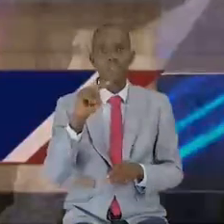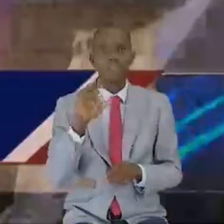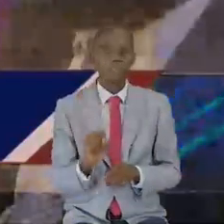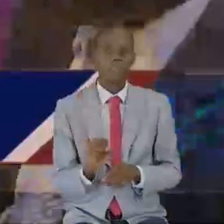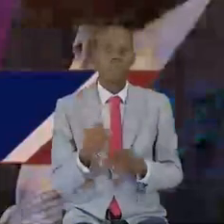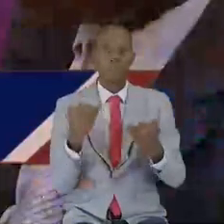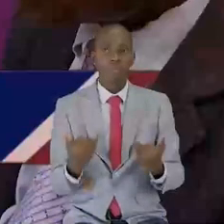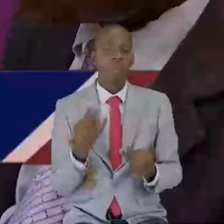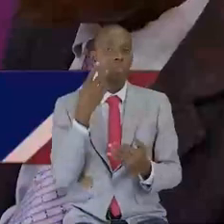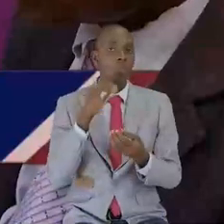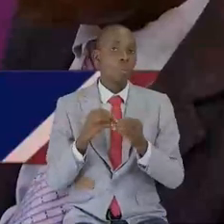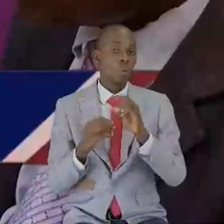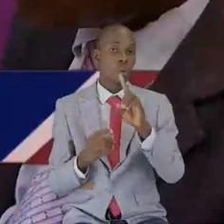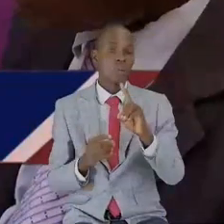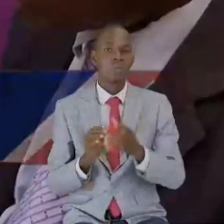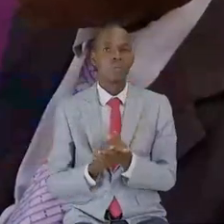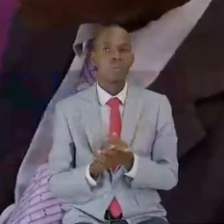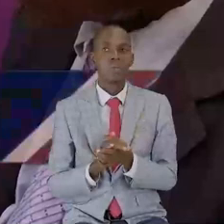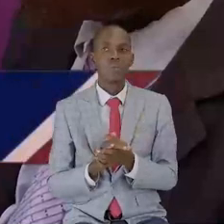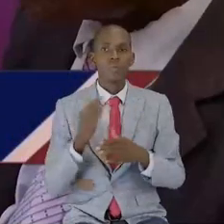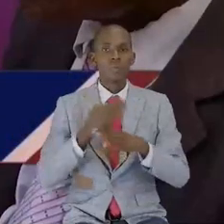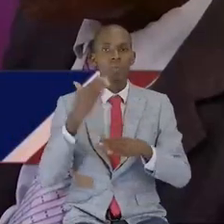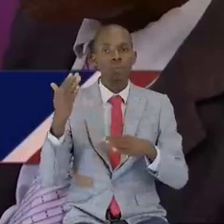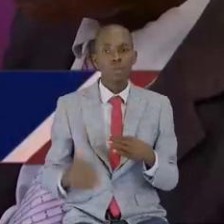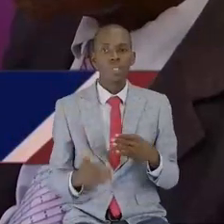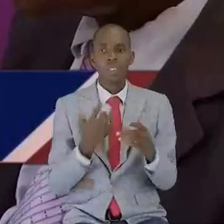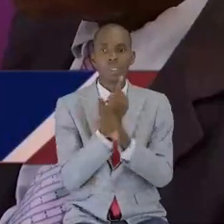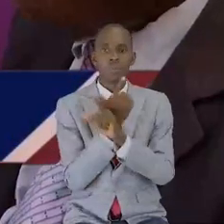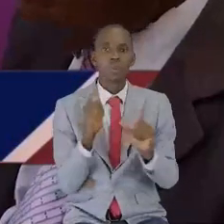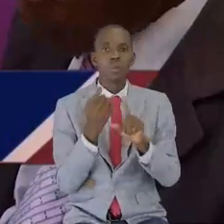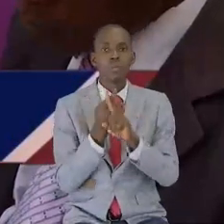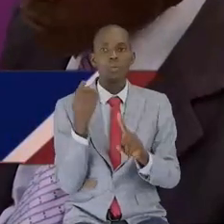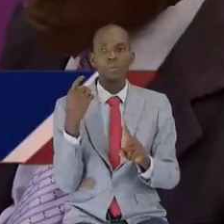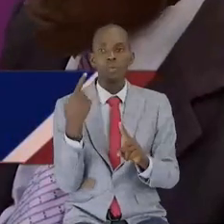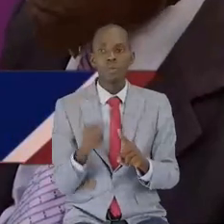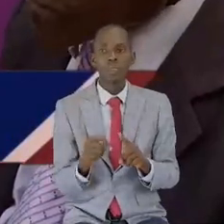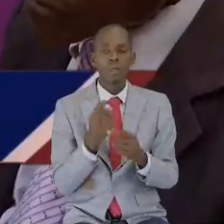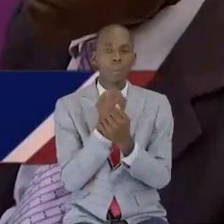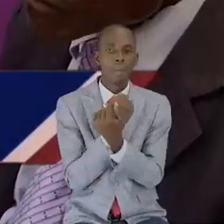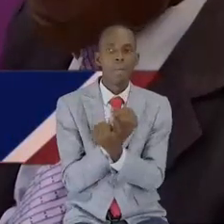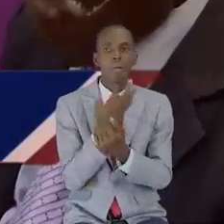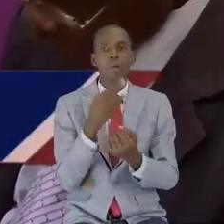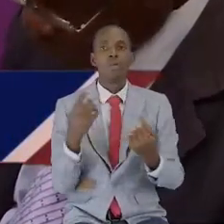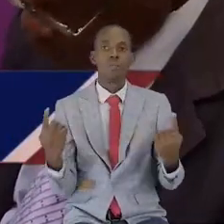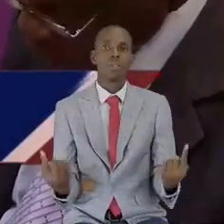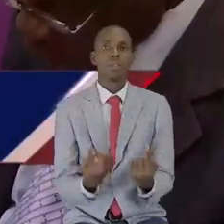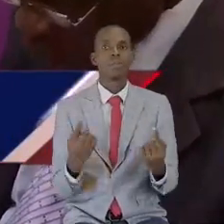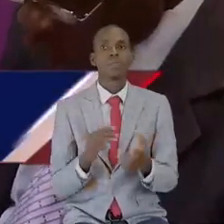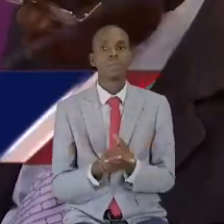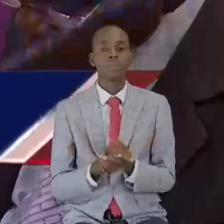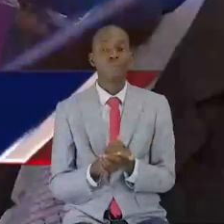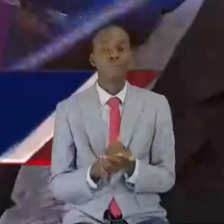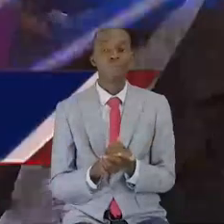Voyons le premier élément dans le premier point. La libération totale de la servitude du péché.